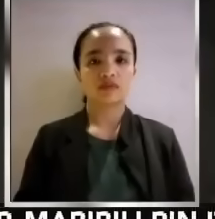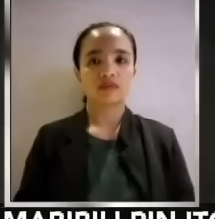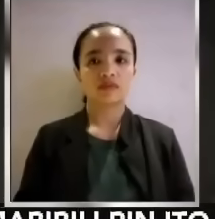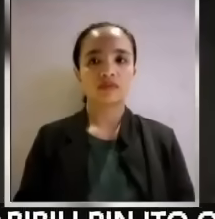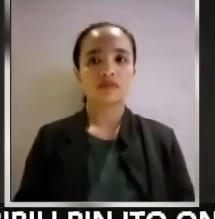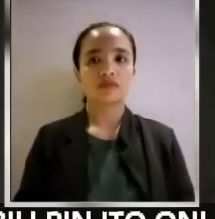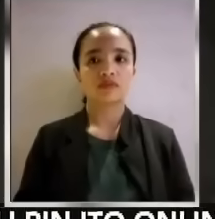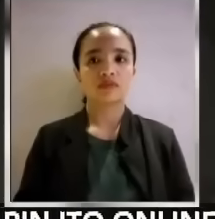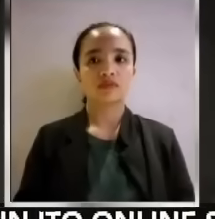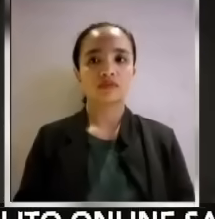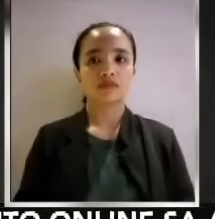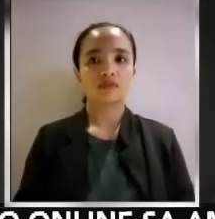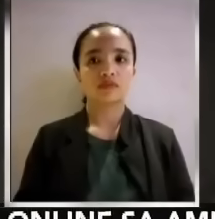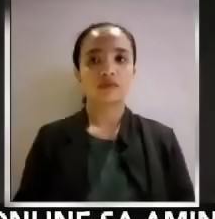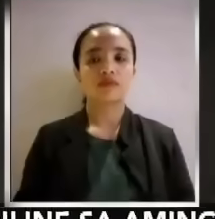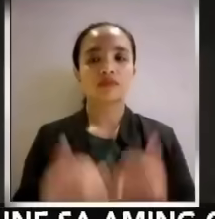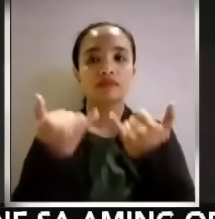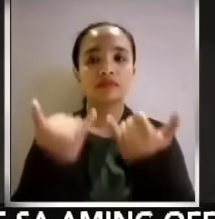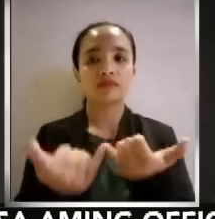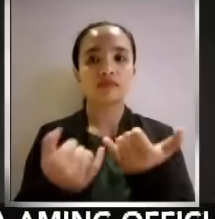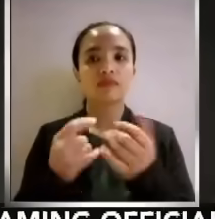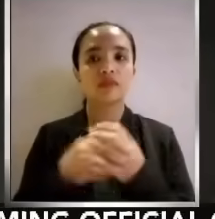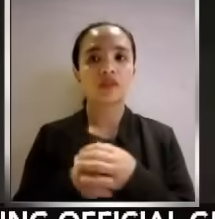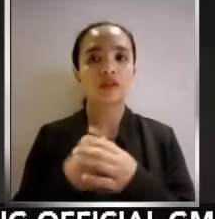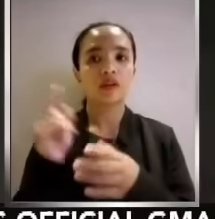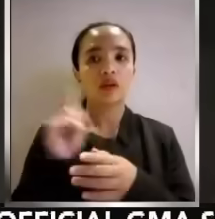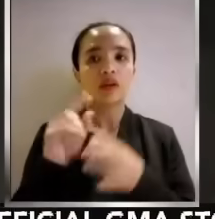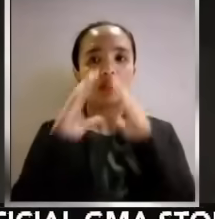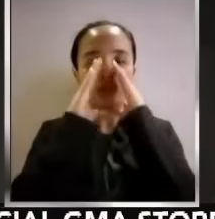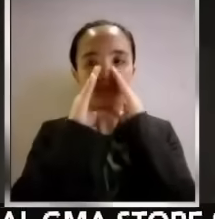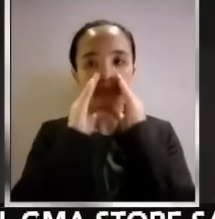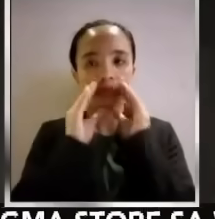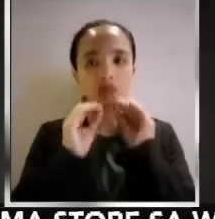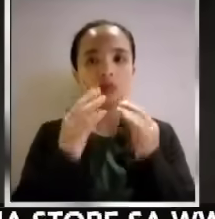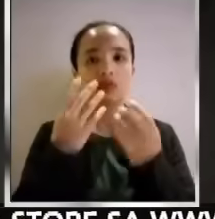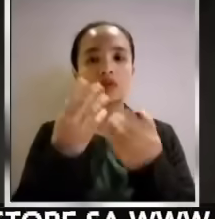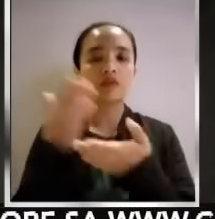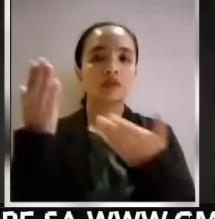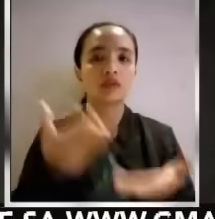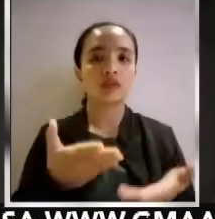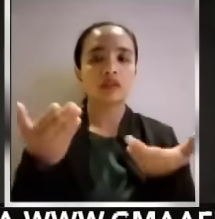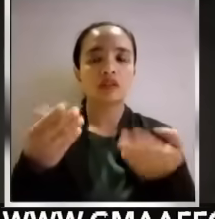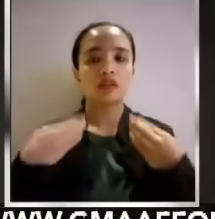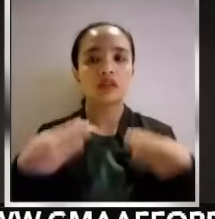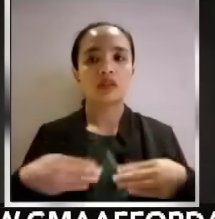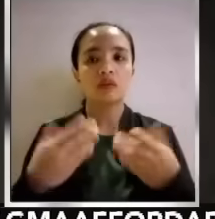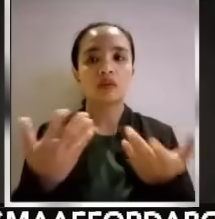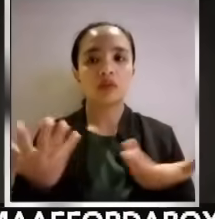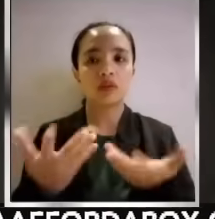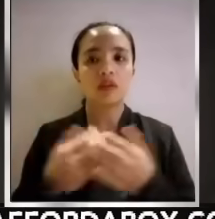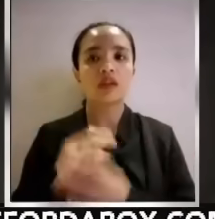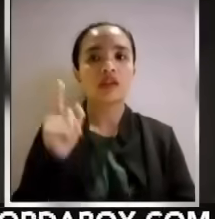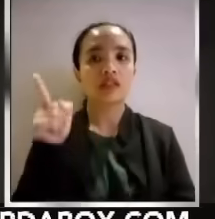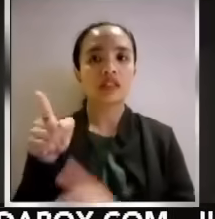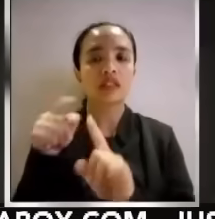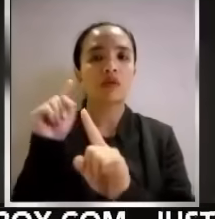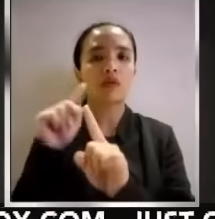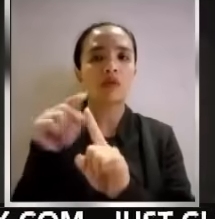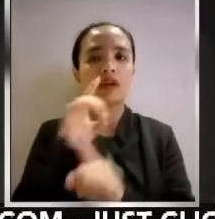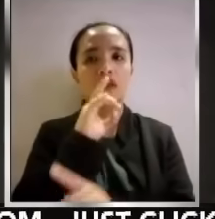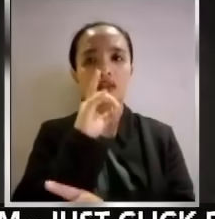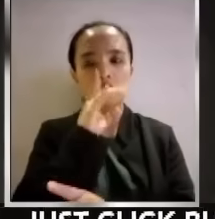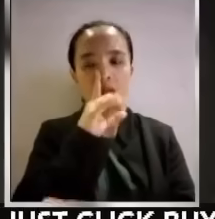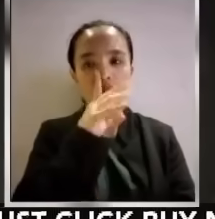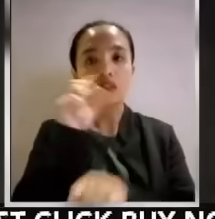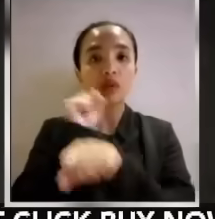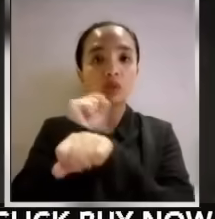Pia, puno ng hinagpis ang unang araw ng burol ni Margaret Garcia dito sa Pangasinan. Siya ang Pinay domestic helper sa Saudi Arabia